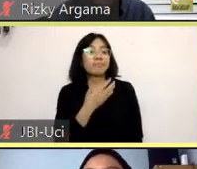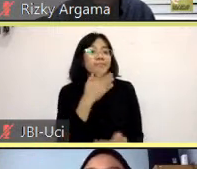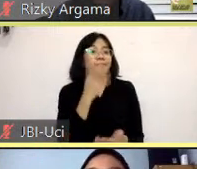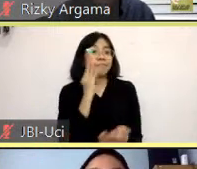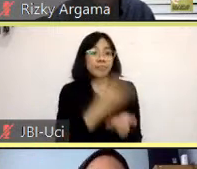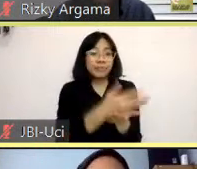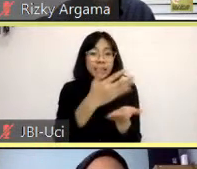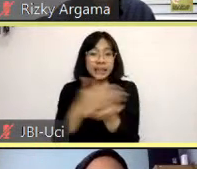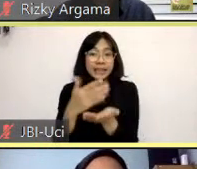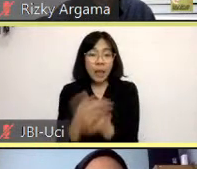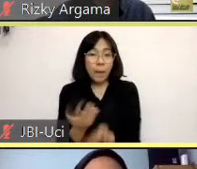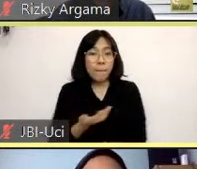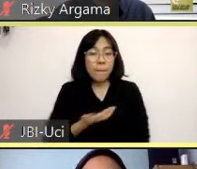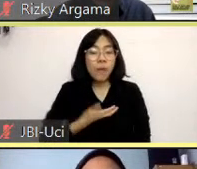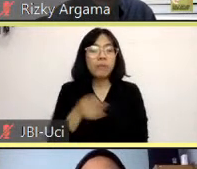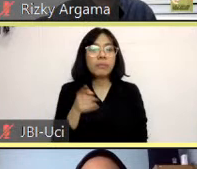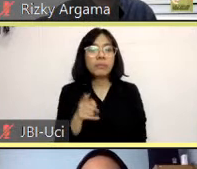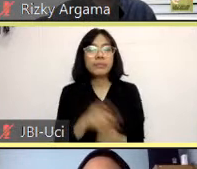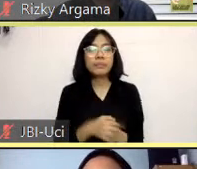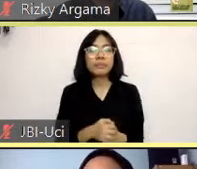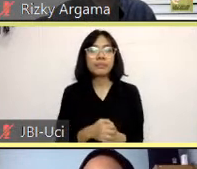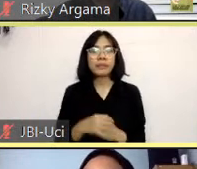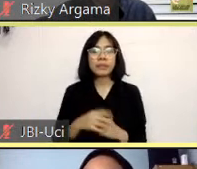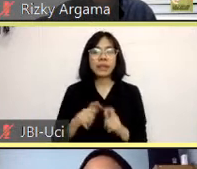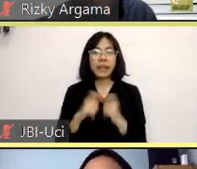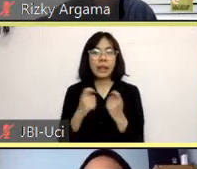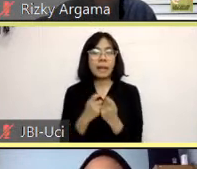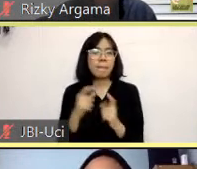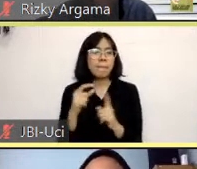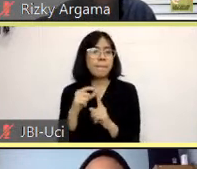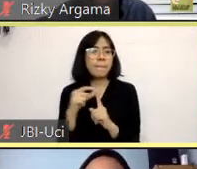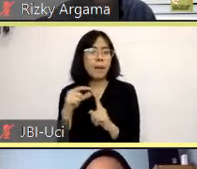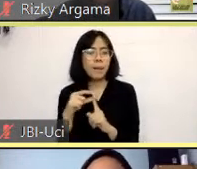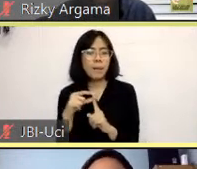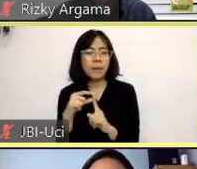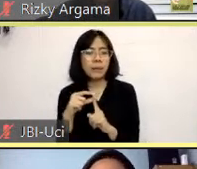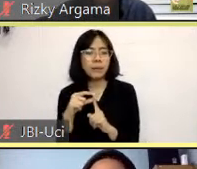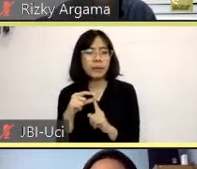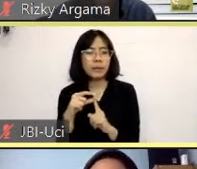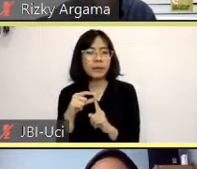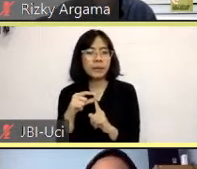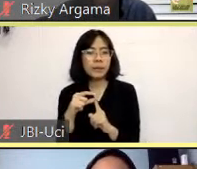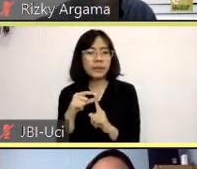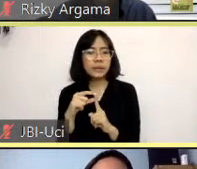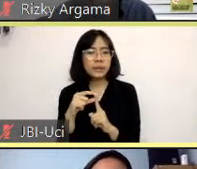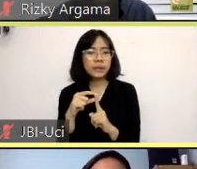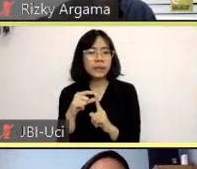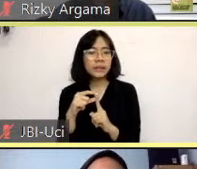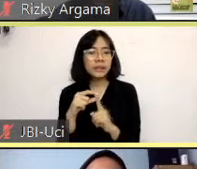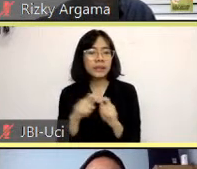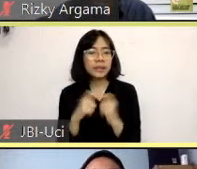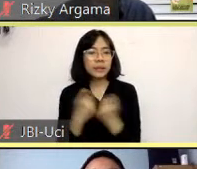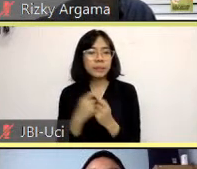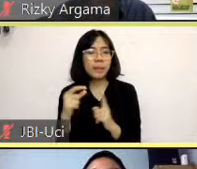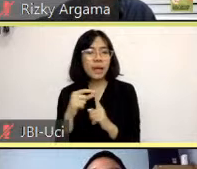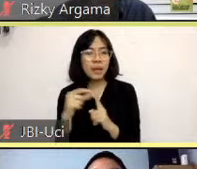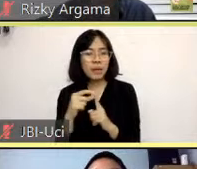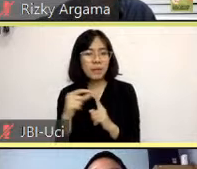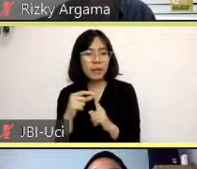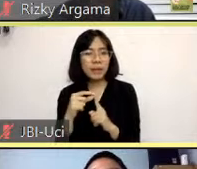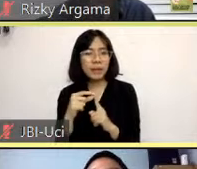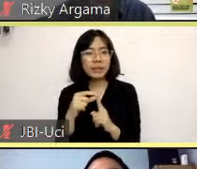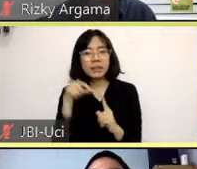itu sendiri, memang ada beberapa hal-hal yang mungkin perlu saya sampaikan di sini. Paramedis jalanan